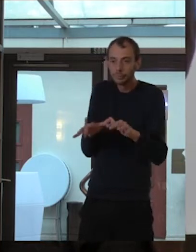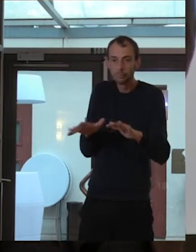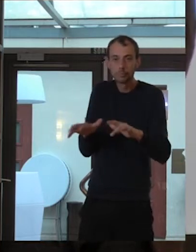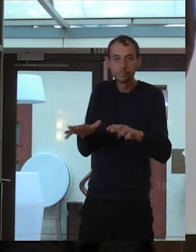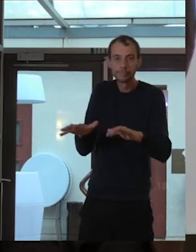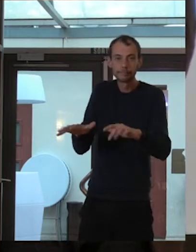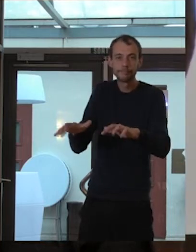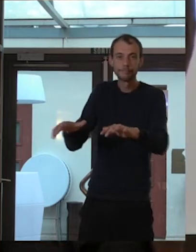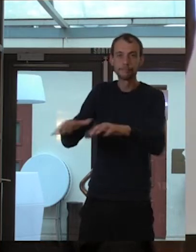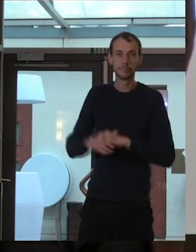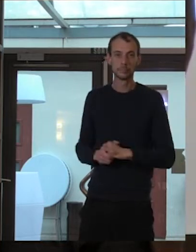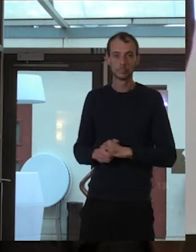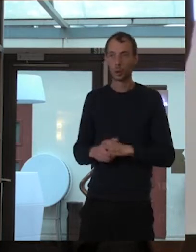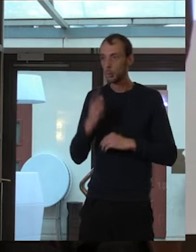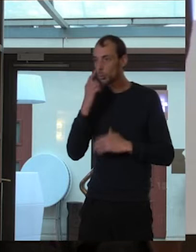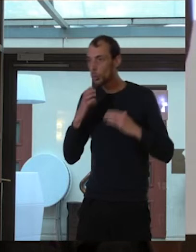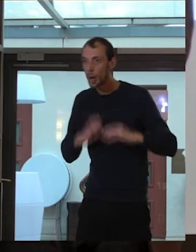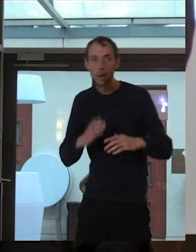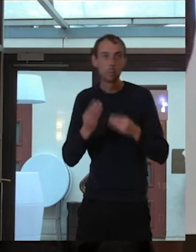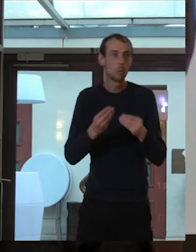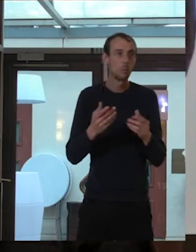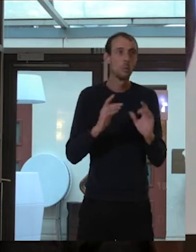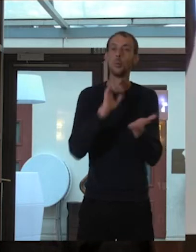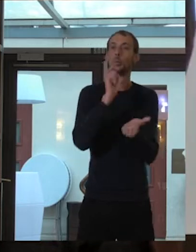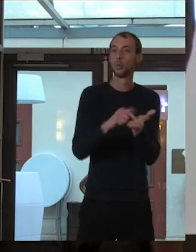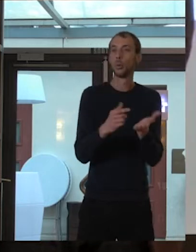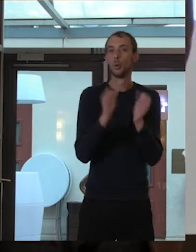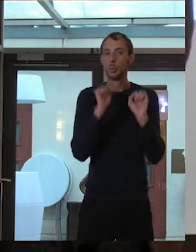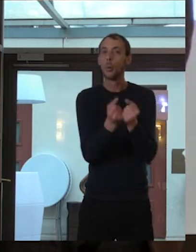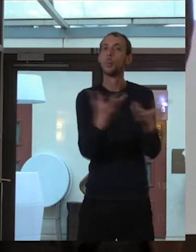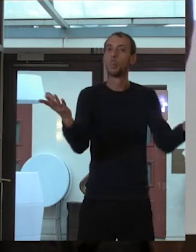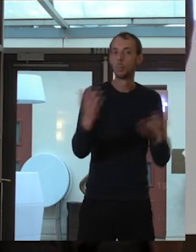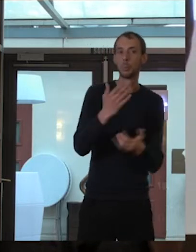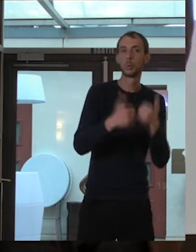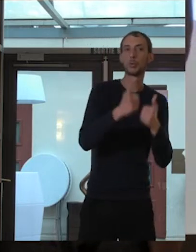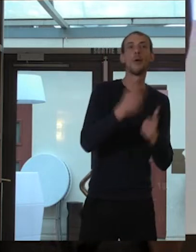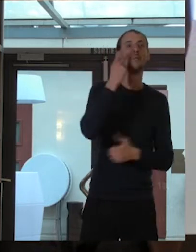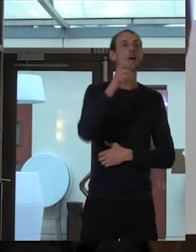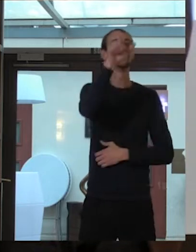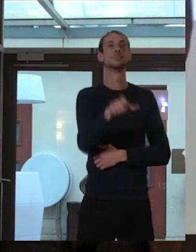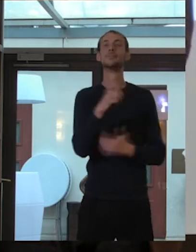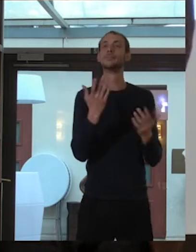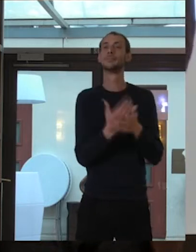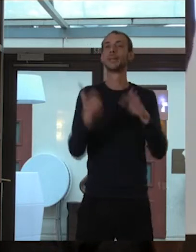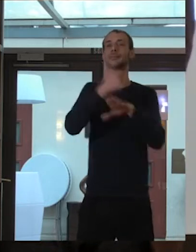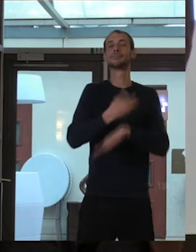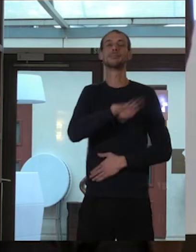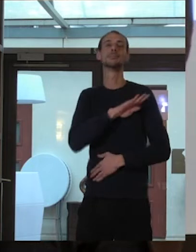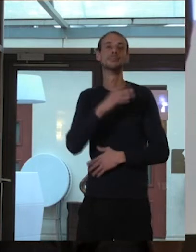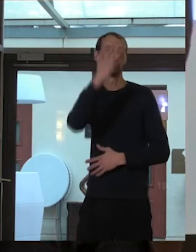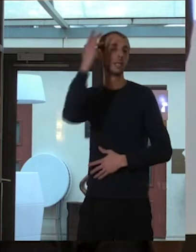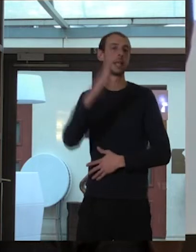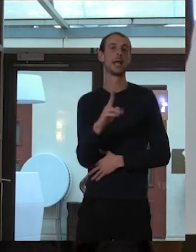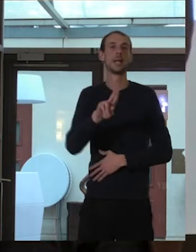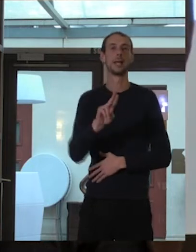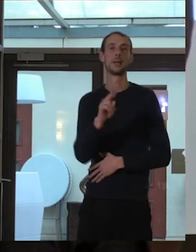clubs, de nos omnisports. Je vois Pierre-Marie Lincheneau, qui est le président de l'Union Saint-Bruno, qui est là aujourd'hui. Et je